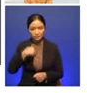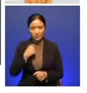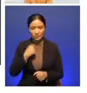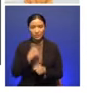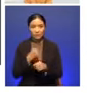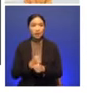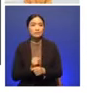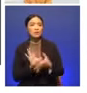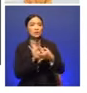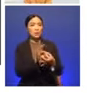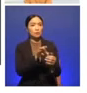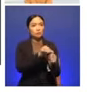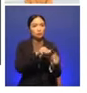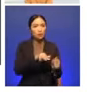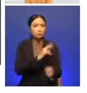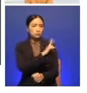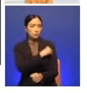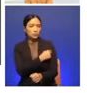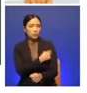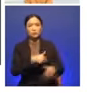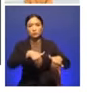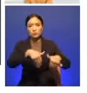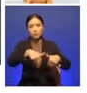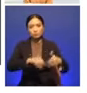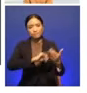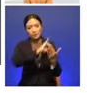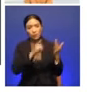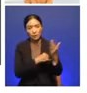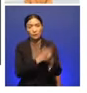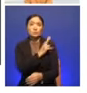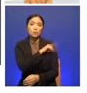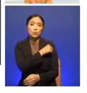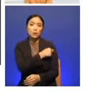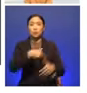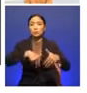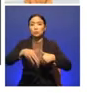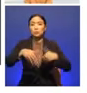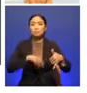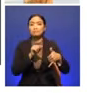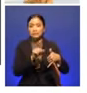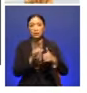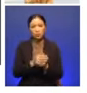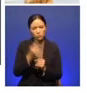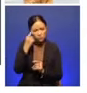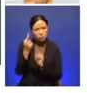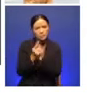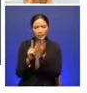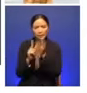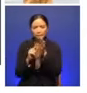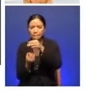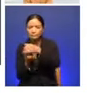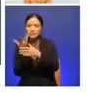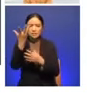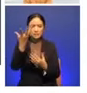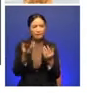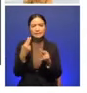ญาและทำงานกับเครือข่ายหมอพื้นบ้านนะครับปรากฏว่าหมอพื้นบ้านเนี่ยคือผู้ที่รู้จักพันธุ์พืชที่ดีที่สุ